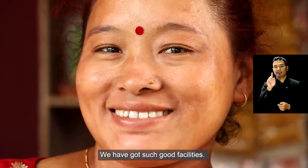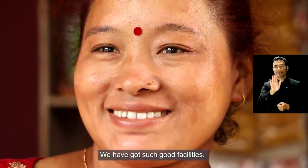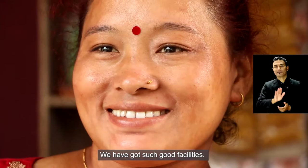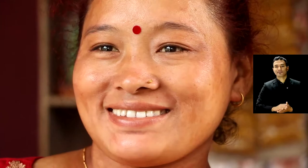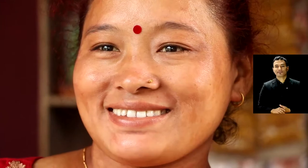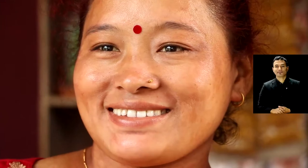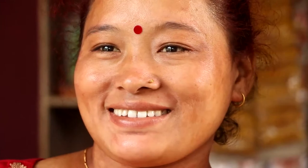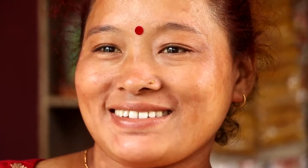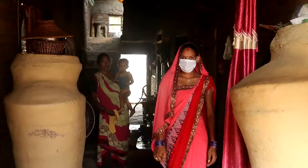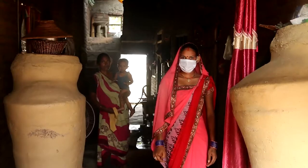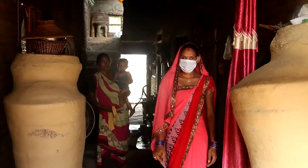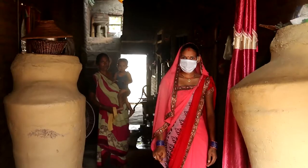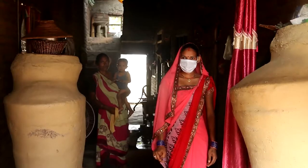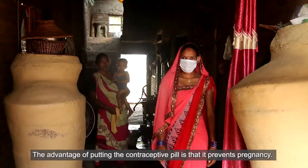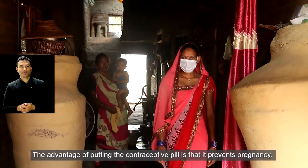ठिक लाग्छ।